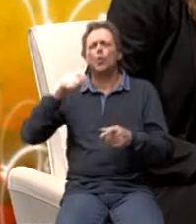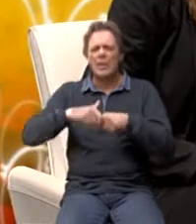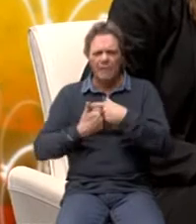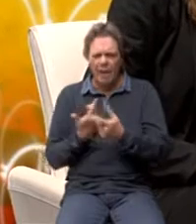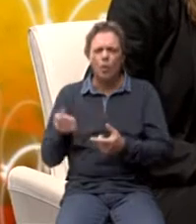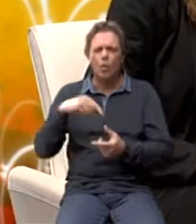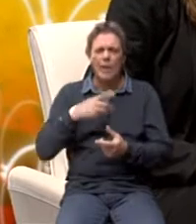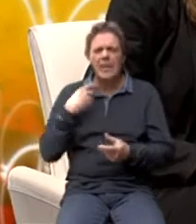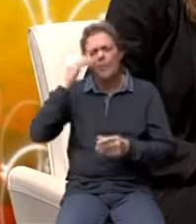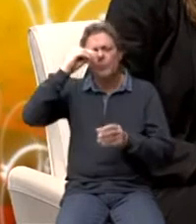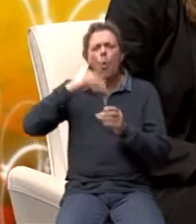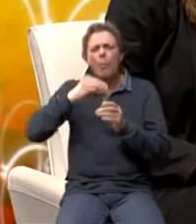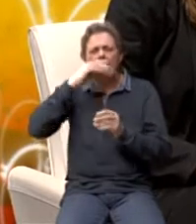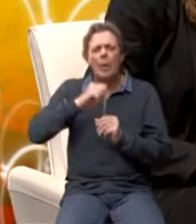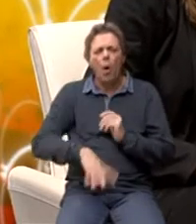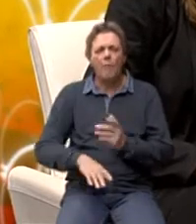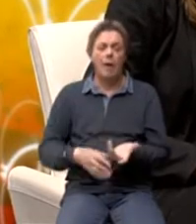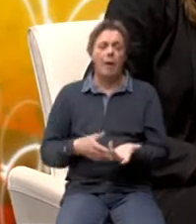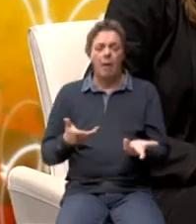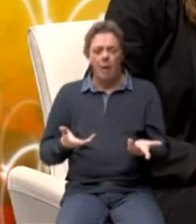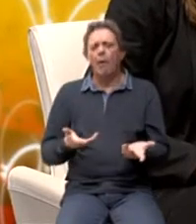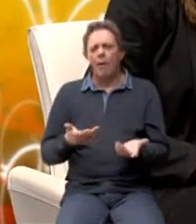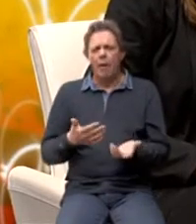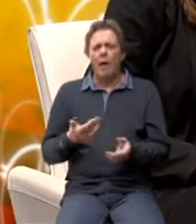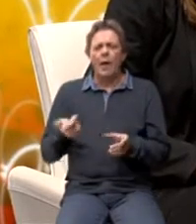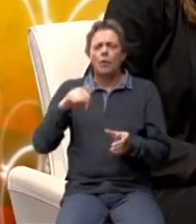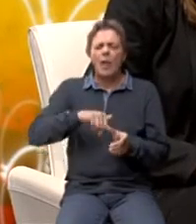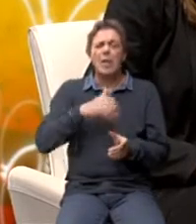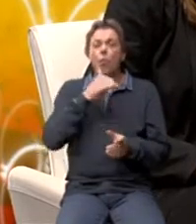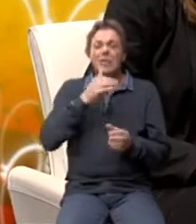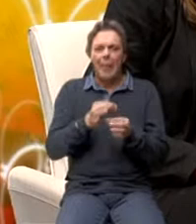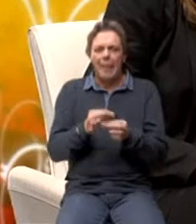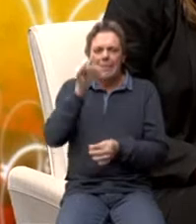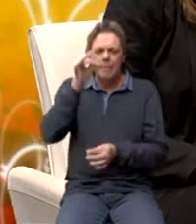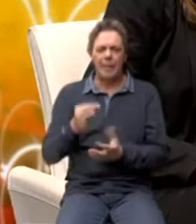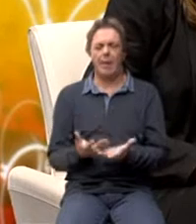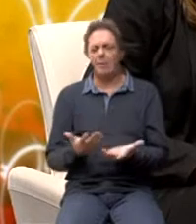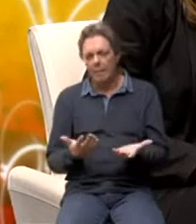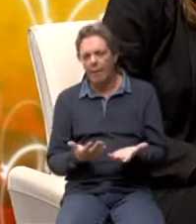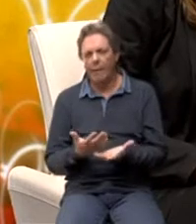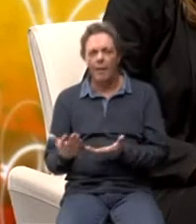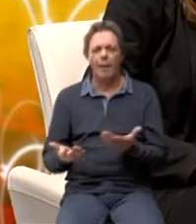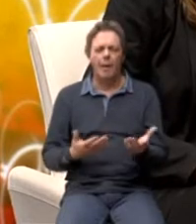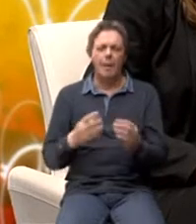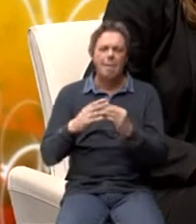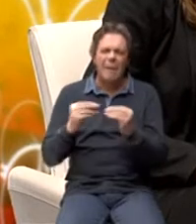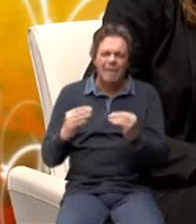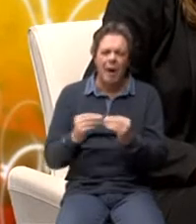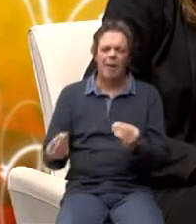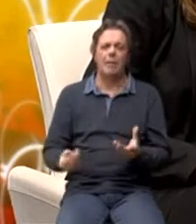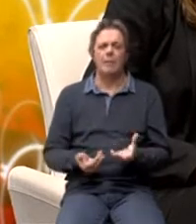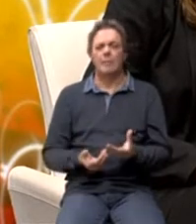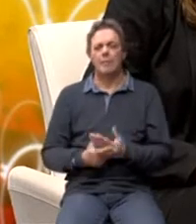umjetnih gnojiva i ulaze u najveći dio zelenih stabljika, dakle, mrkve,